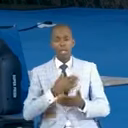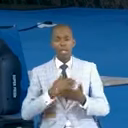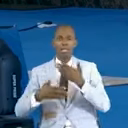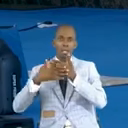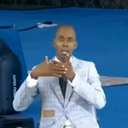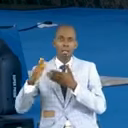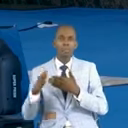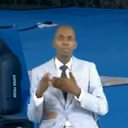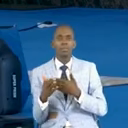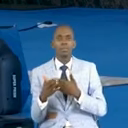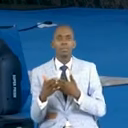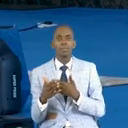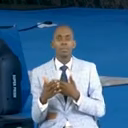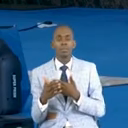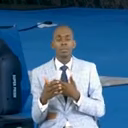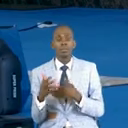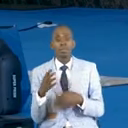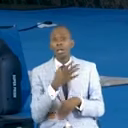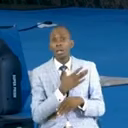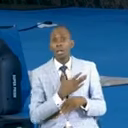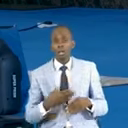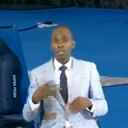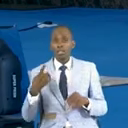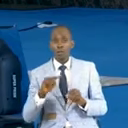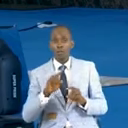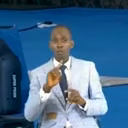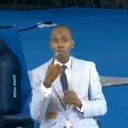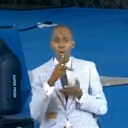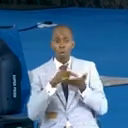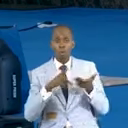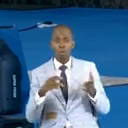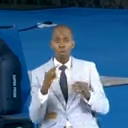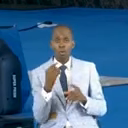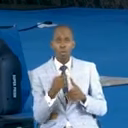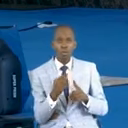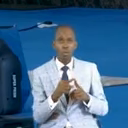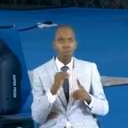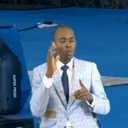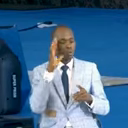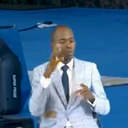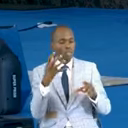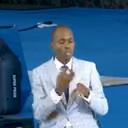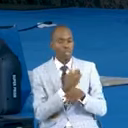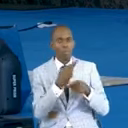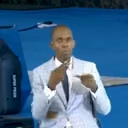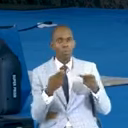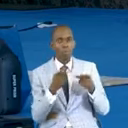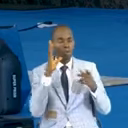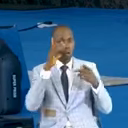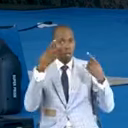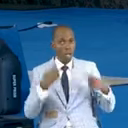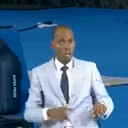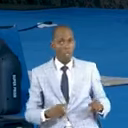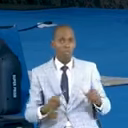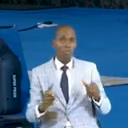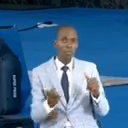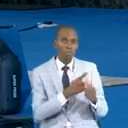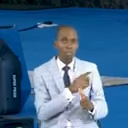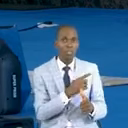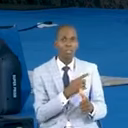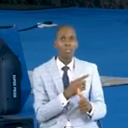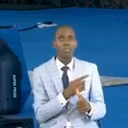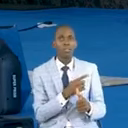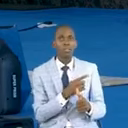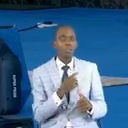ebi. Nke mbụ ga-eburiri ụzọ tupu nke abụọ. Ọ bụrụ na anyị soro Kraịst